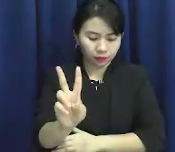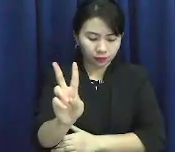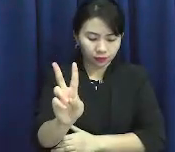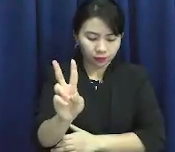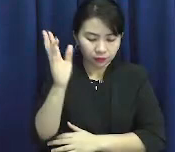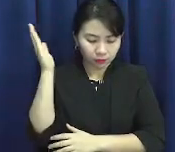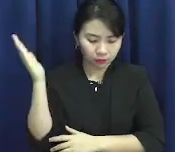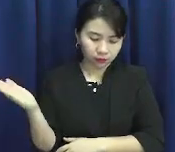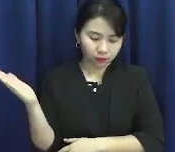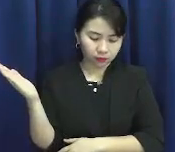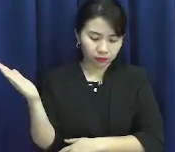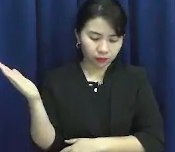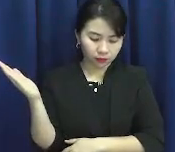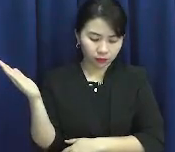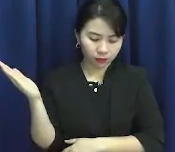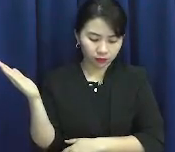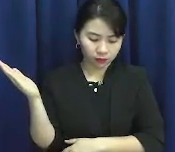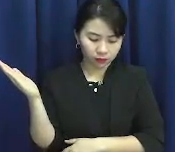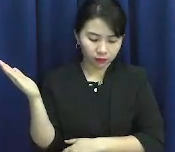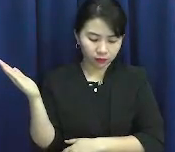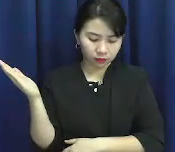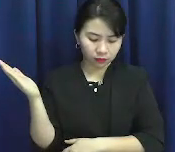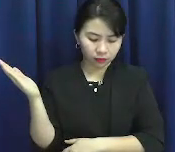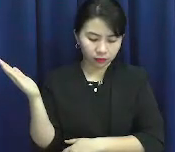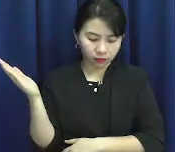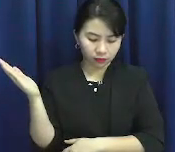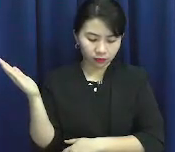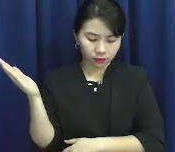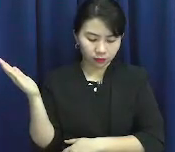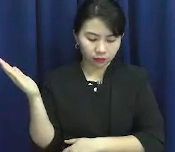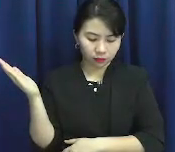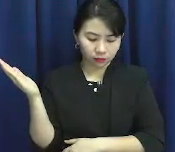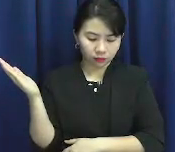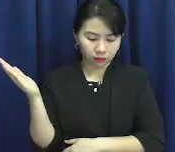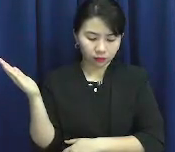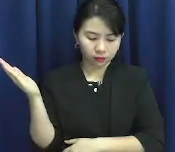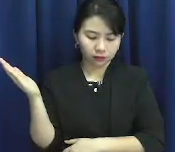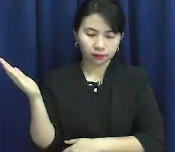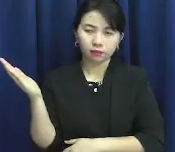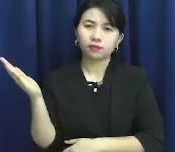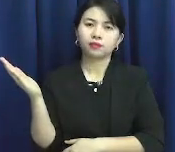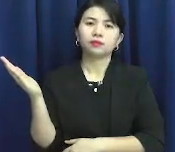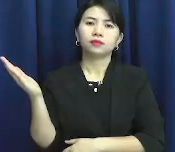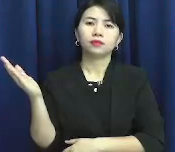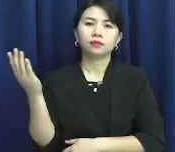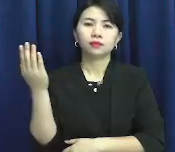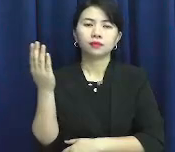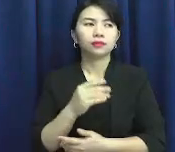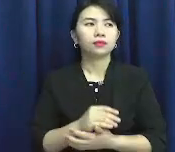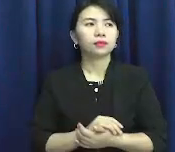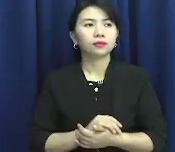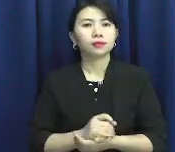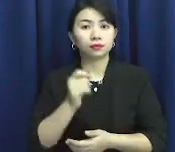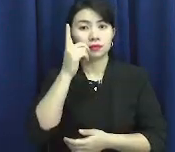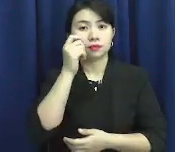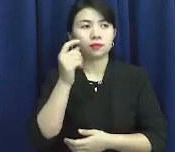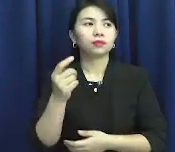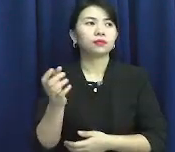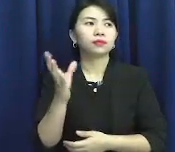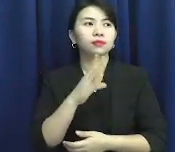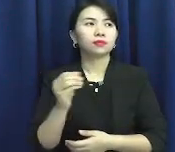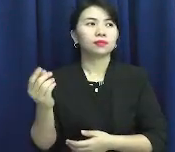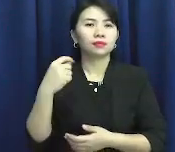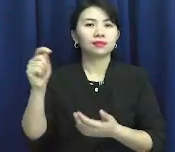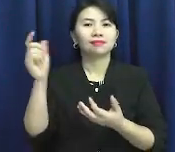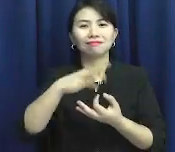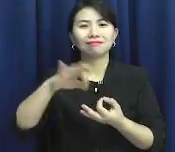of the Lord shall rest upon him. Boom! Tumpak! Napakaganda. pariwap-wap. See, paano mo